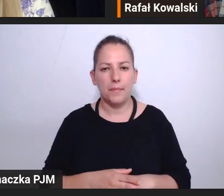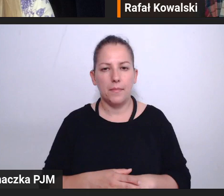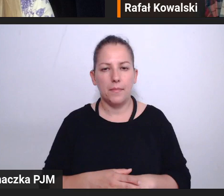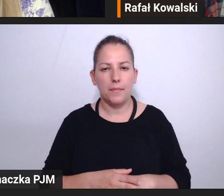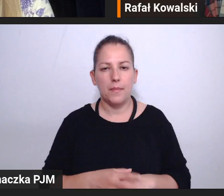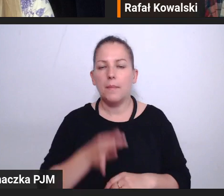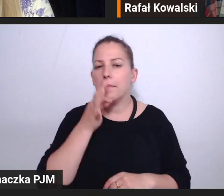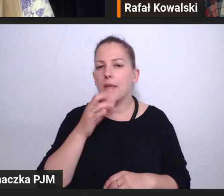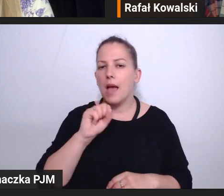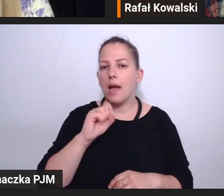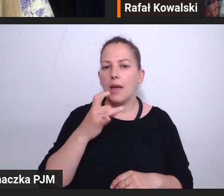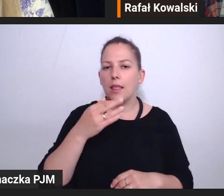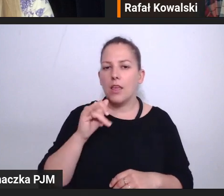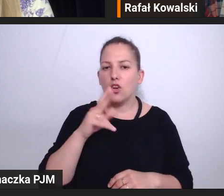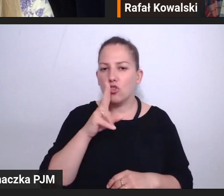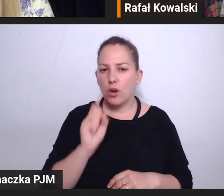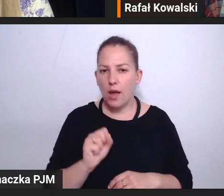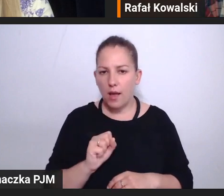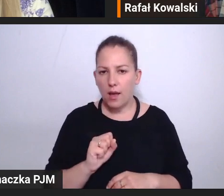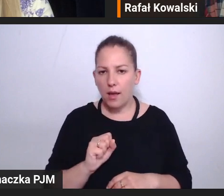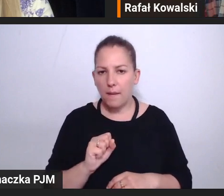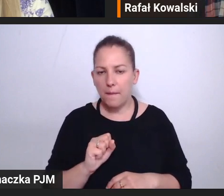pyta Agnieszka